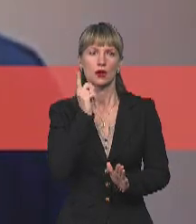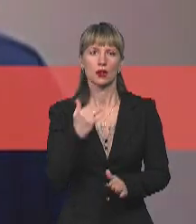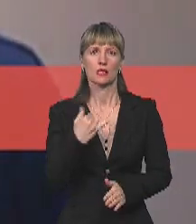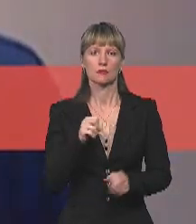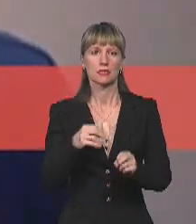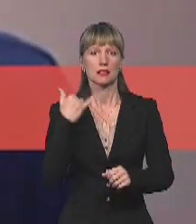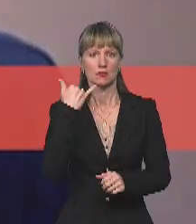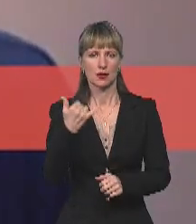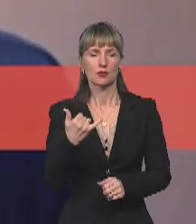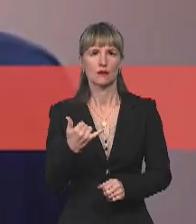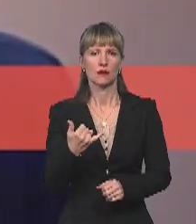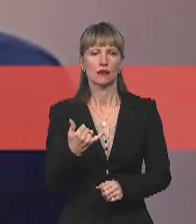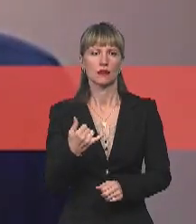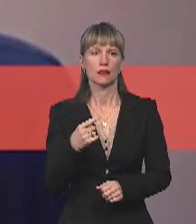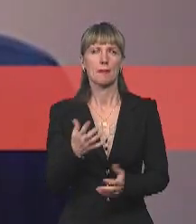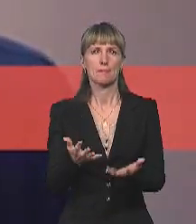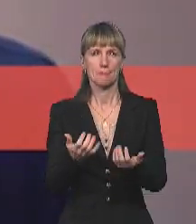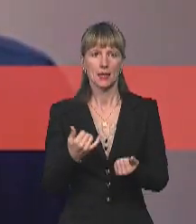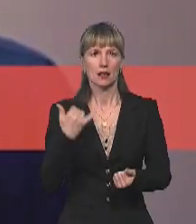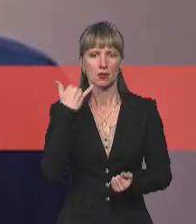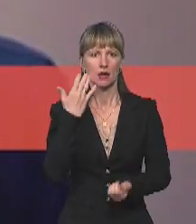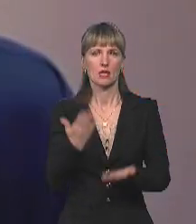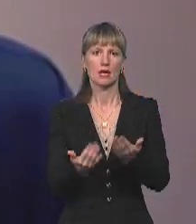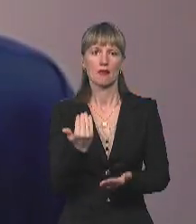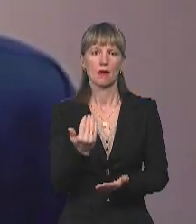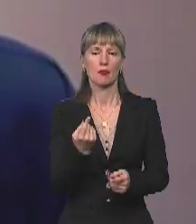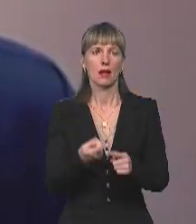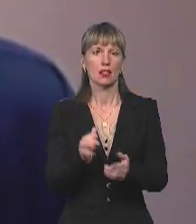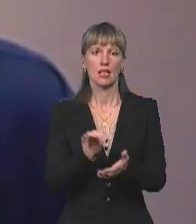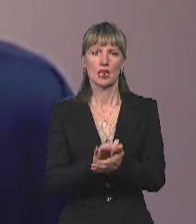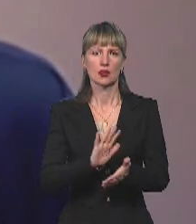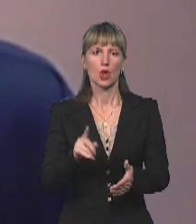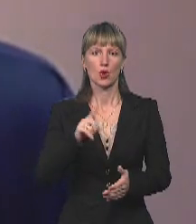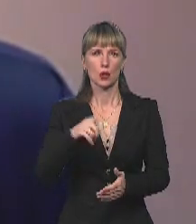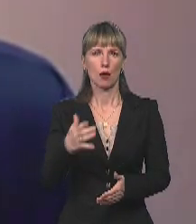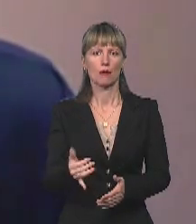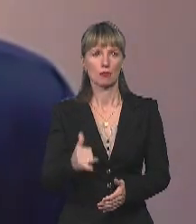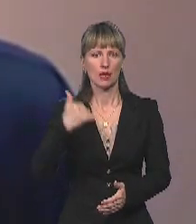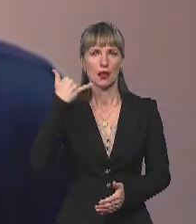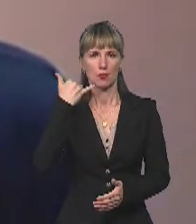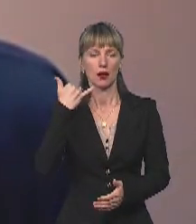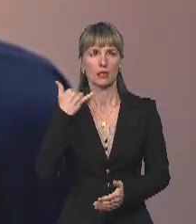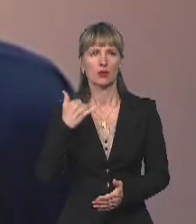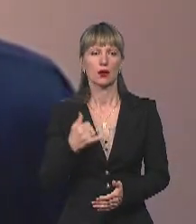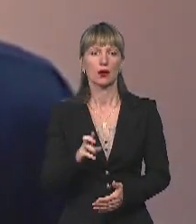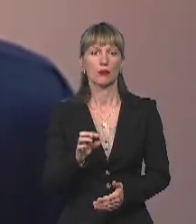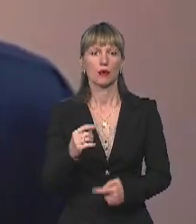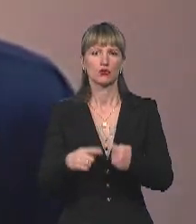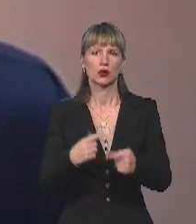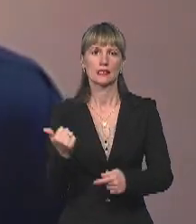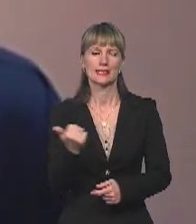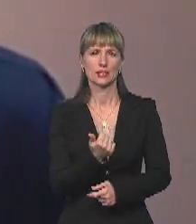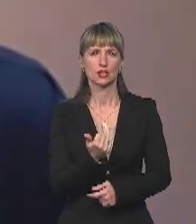спеціаліст вам передзвонить, беріть, будь ласка, якщо це вам незнайомий навіть номер, піднімайте трубочку, бо через